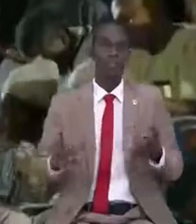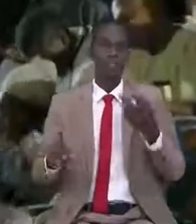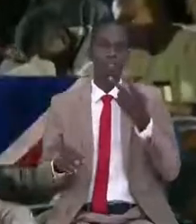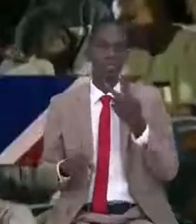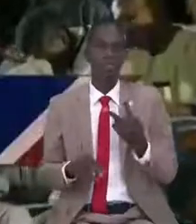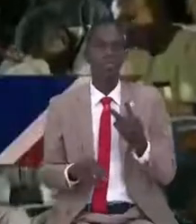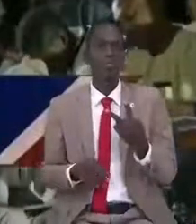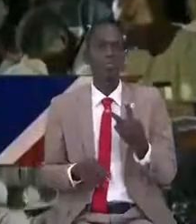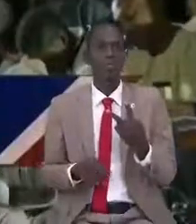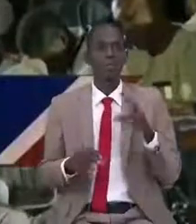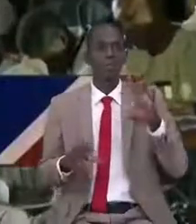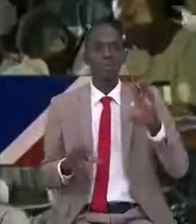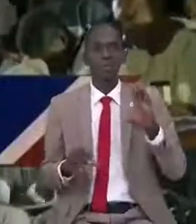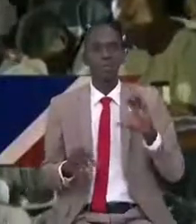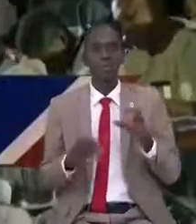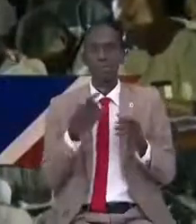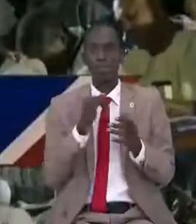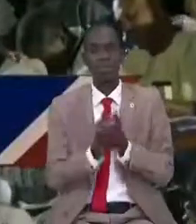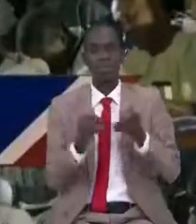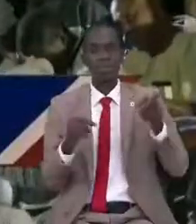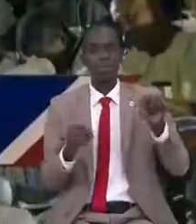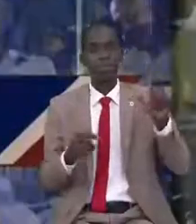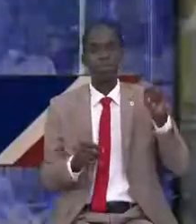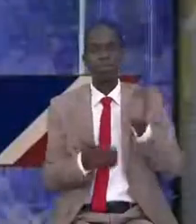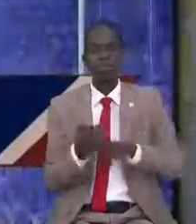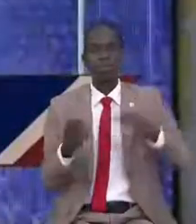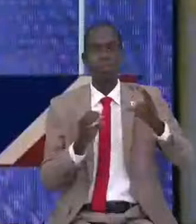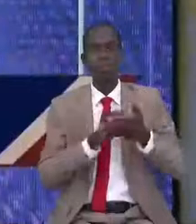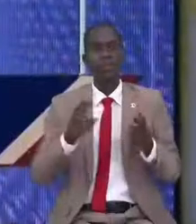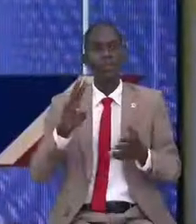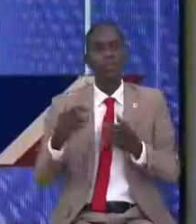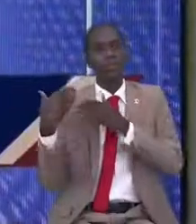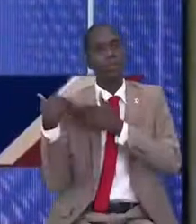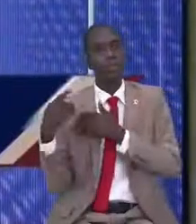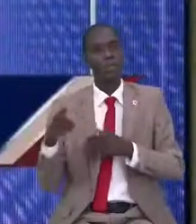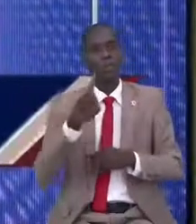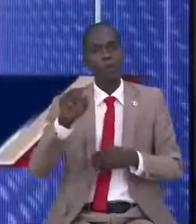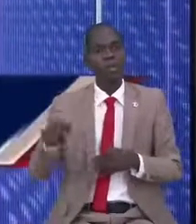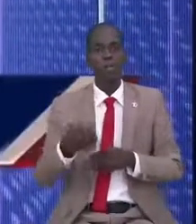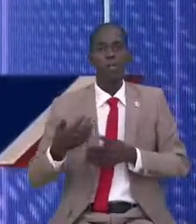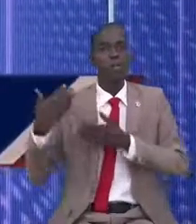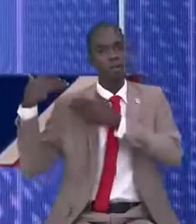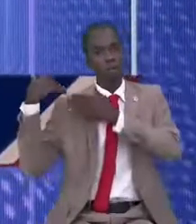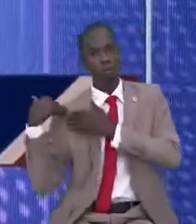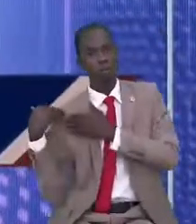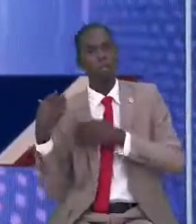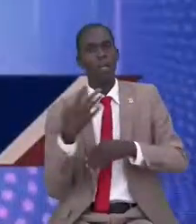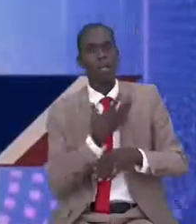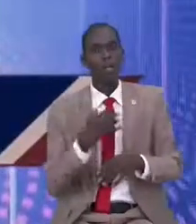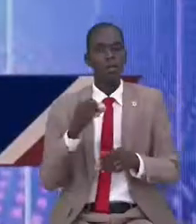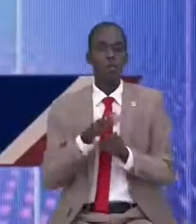Portez les fardeaux les uns des autres et vous accomplirez ainsi la loi de Christ. Voilà le verset